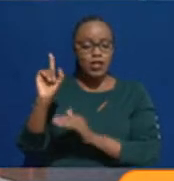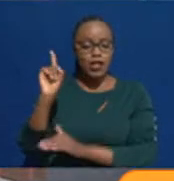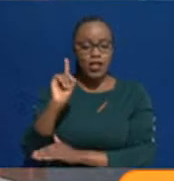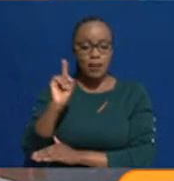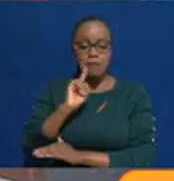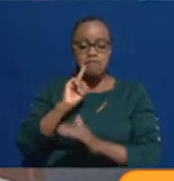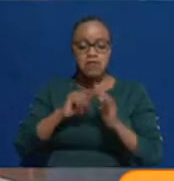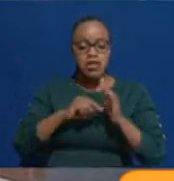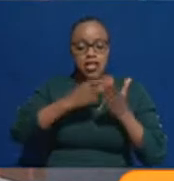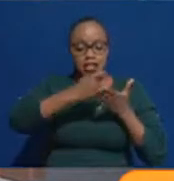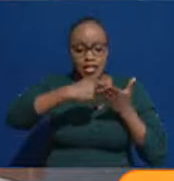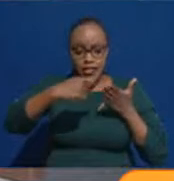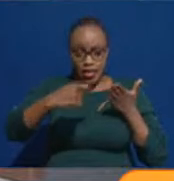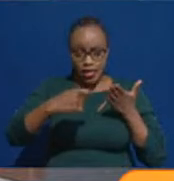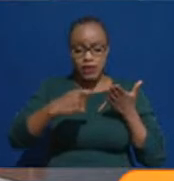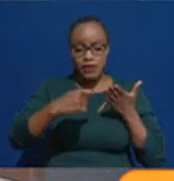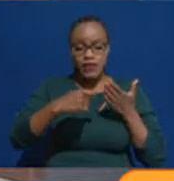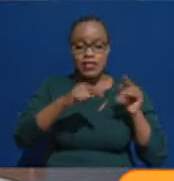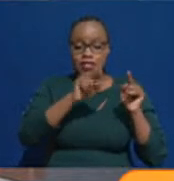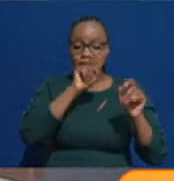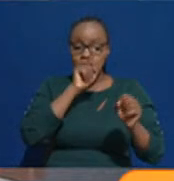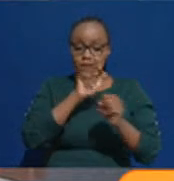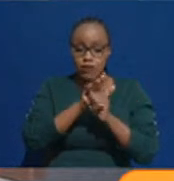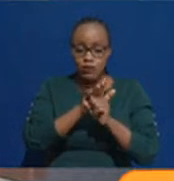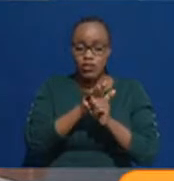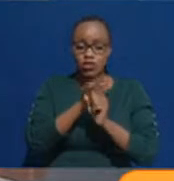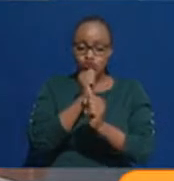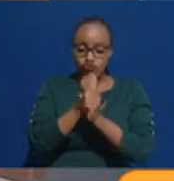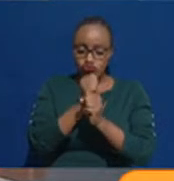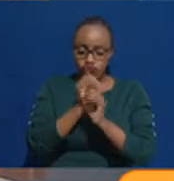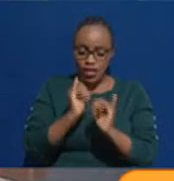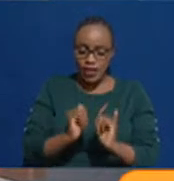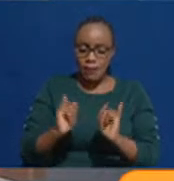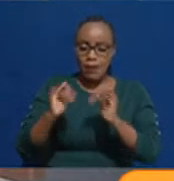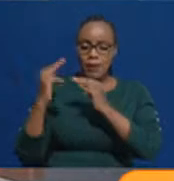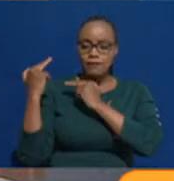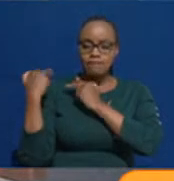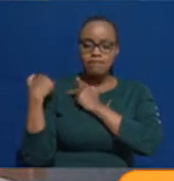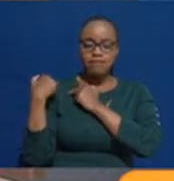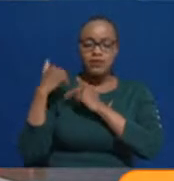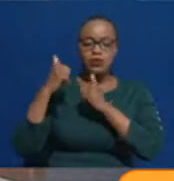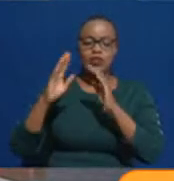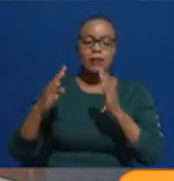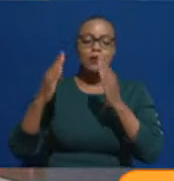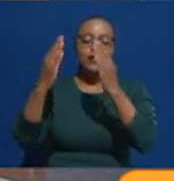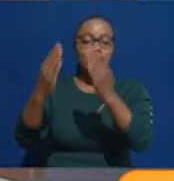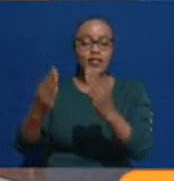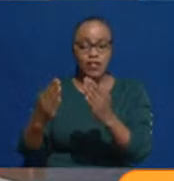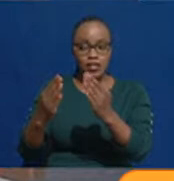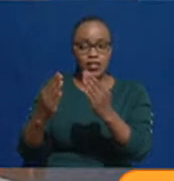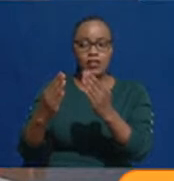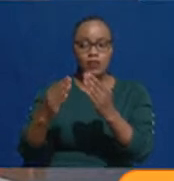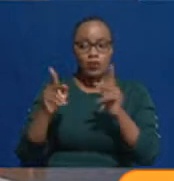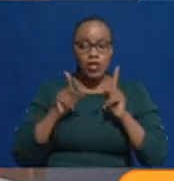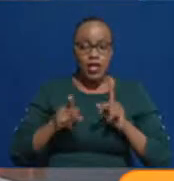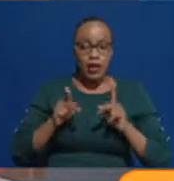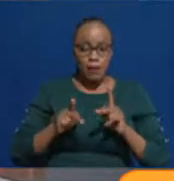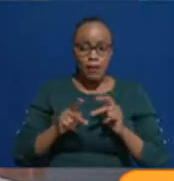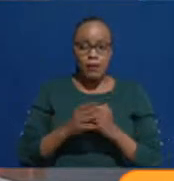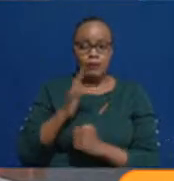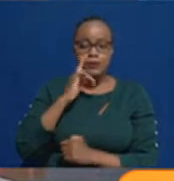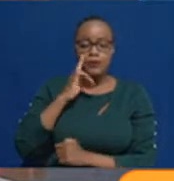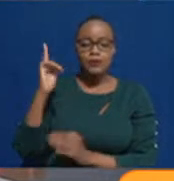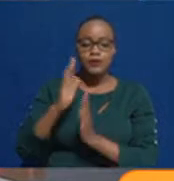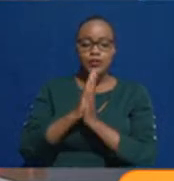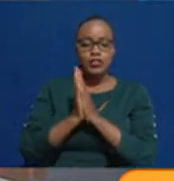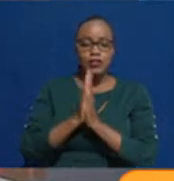kutiwa saini kwa mkataba huo ni kama ahadi ya kutekeleza wajibu wao na majukumu waliopewa kwa umma. Mary Mwoki ana